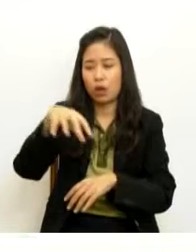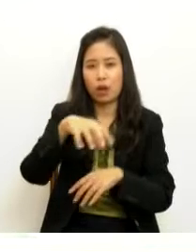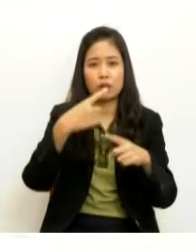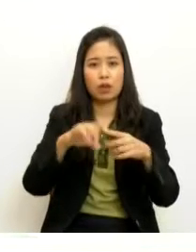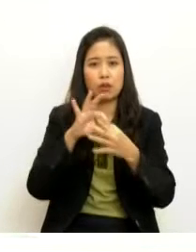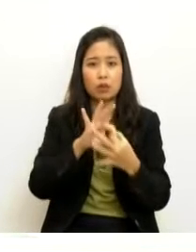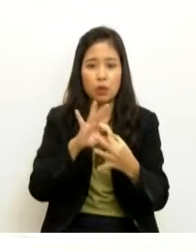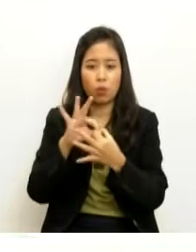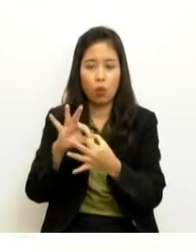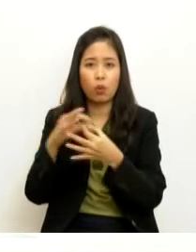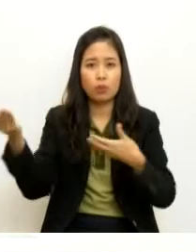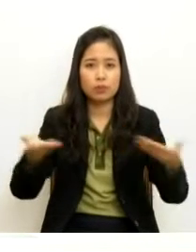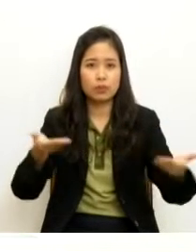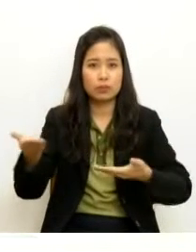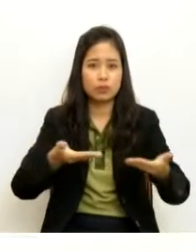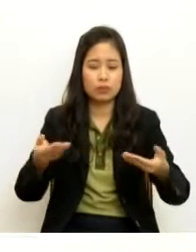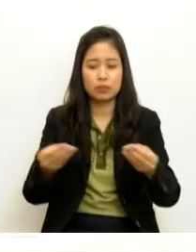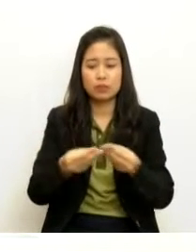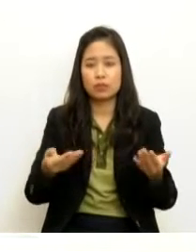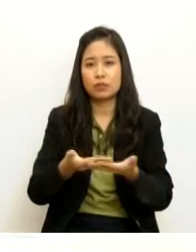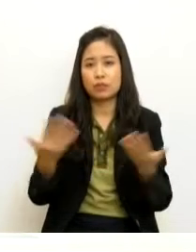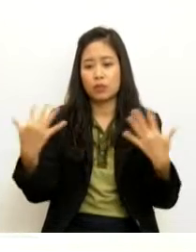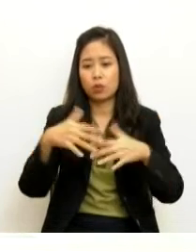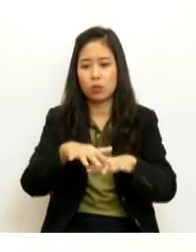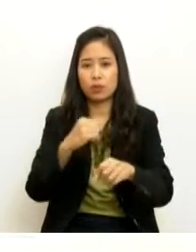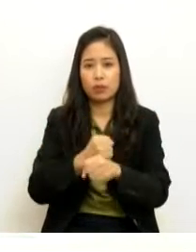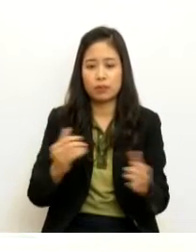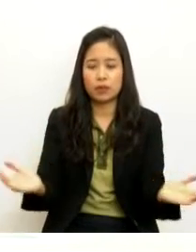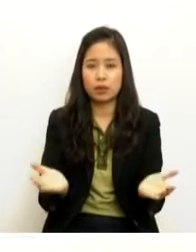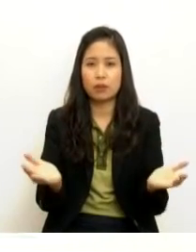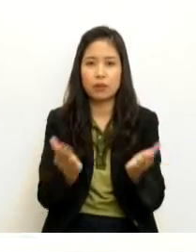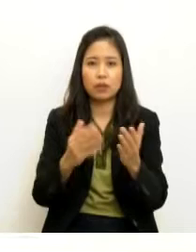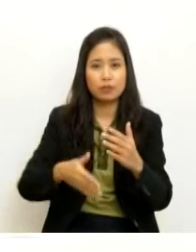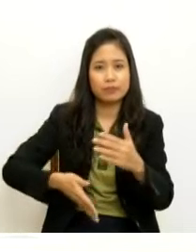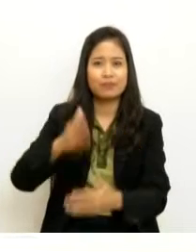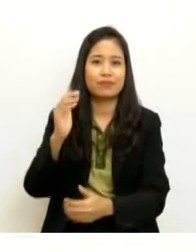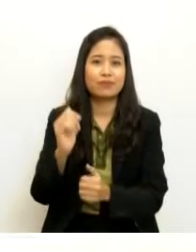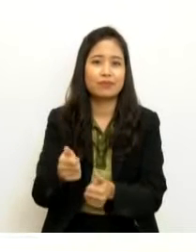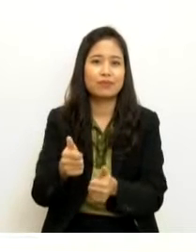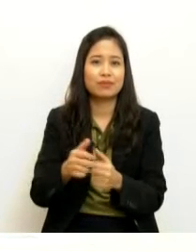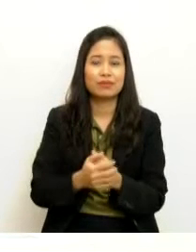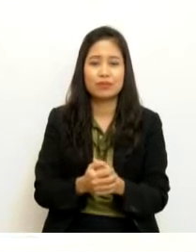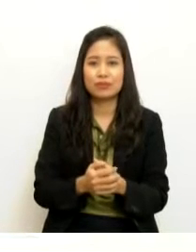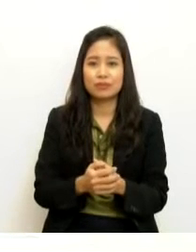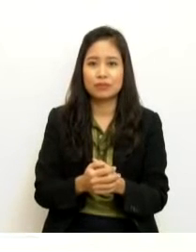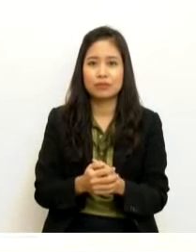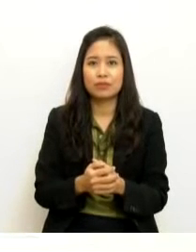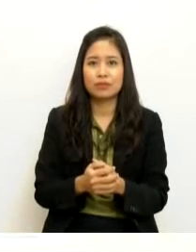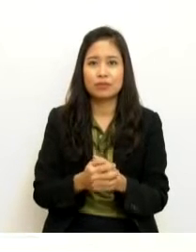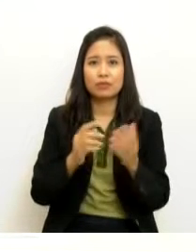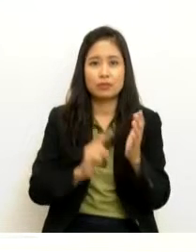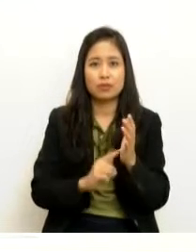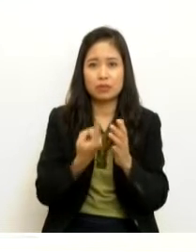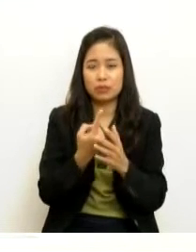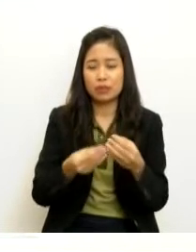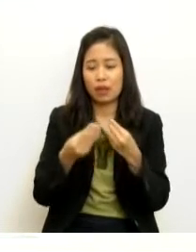ทั้งภาครัฐเอกชนเข้ามามีส่วนร่วมในการขับเคลื่อนจึงจะประสบความสำเร็จได้เพราะฉะนั้นในเบื้องต้นเนี่ยให้ท่าน